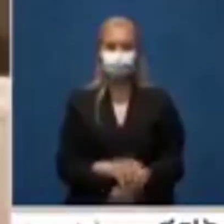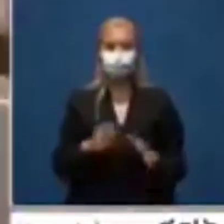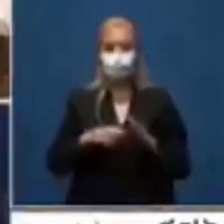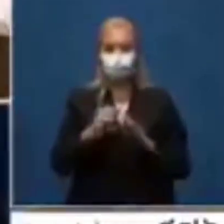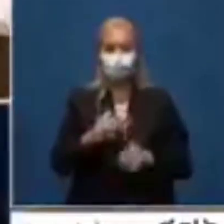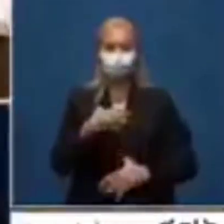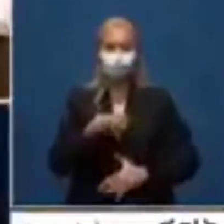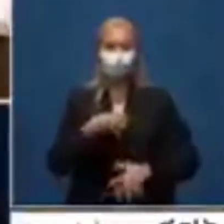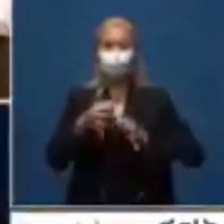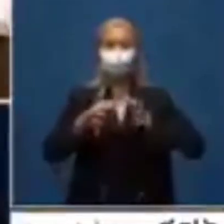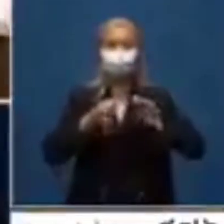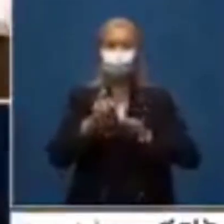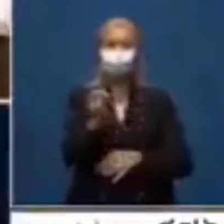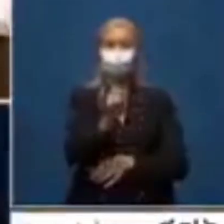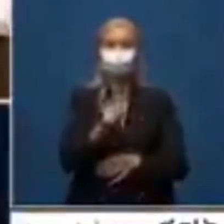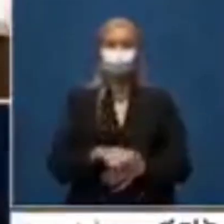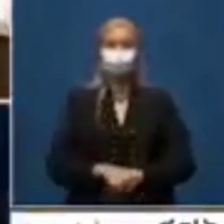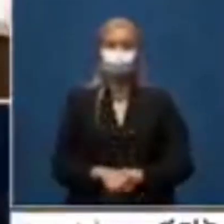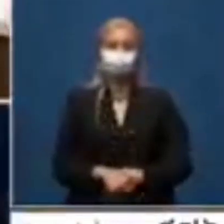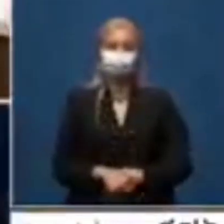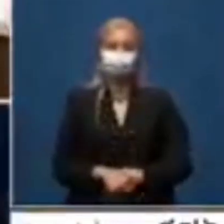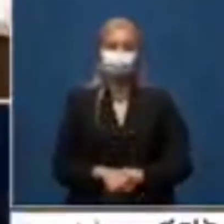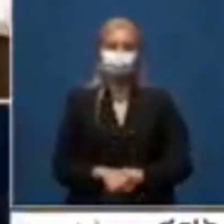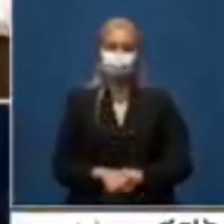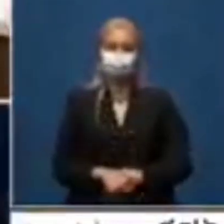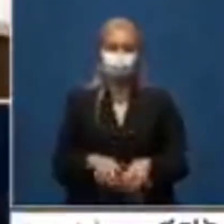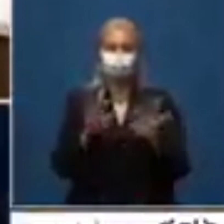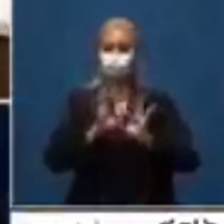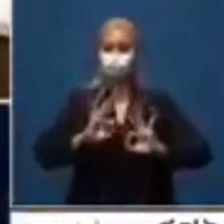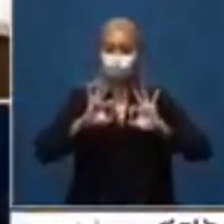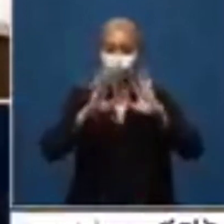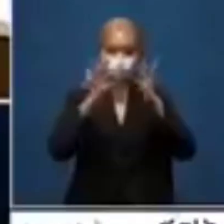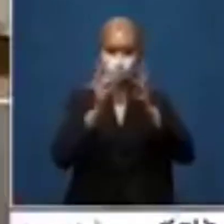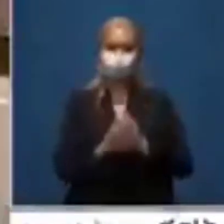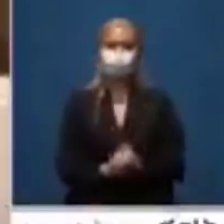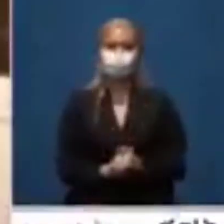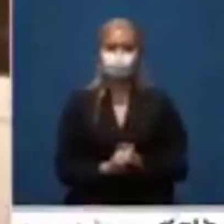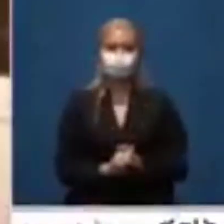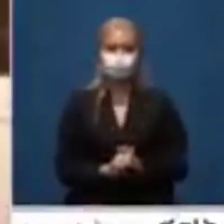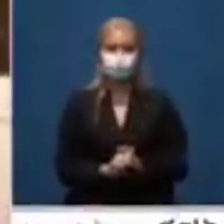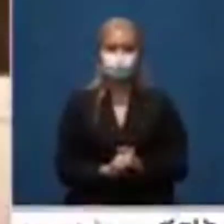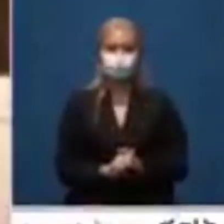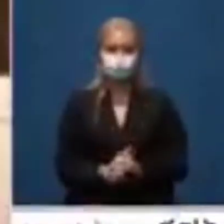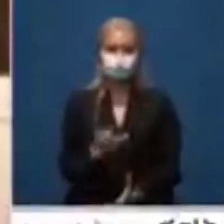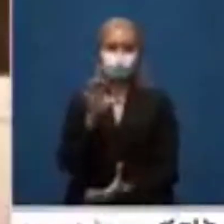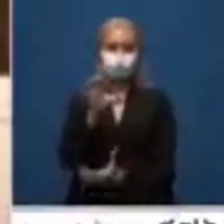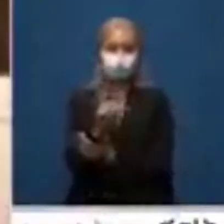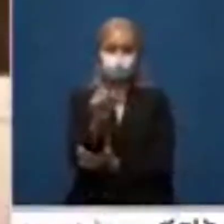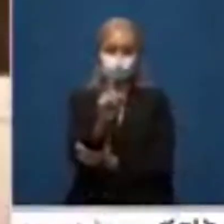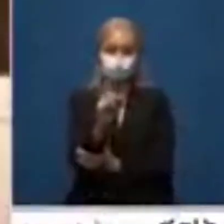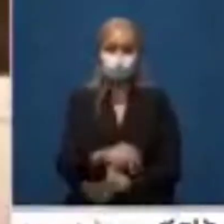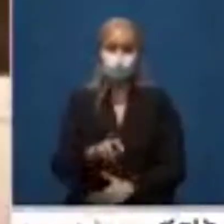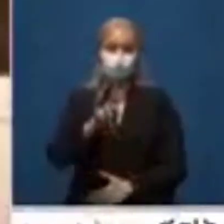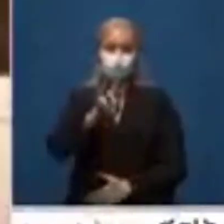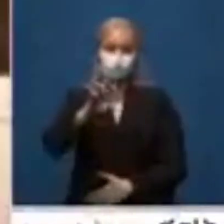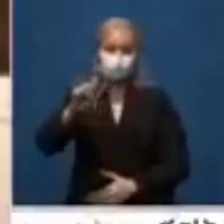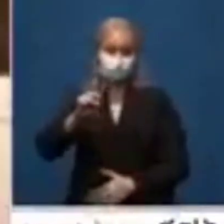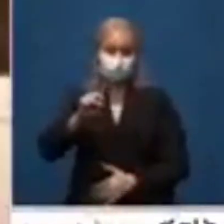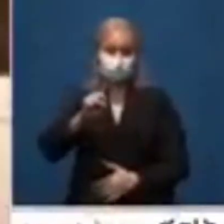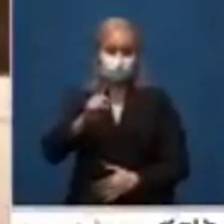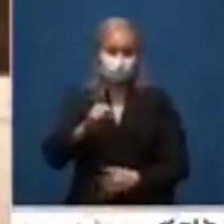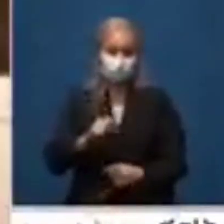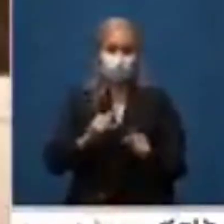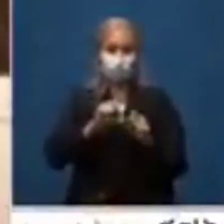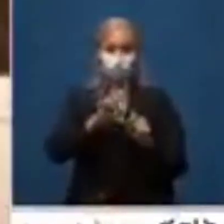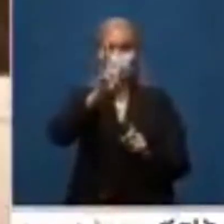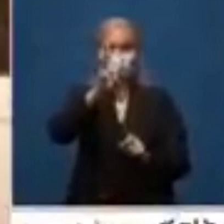ค่ะ ครับคงไม่จำเป็นนะครับ ค่ะไม่เป็นไรค่ะท่านประธานคะในข้อบังคับการประชุมนะคะของสภาผู้แทนราษฎรข้อ69วรรค2